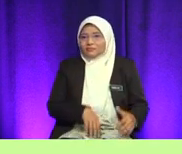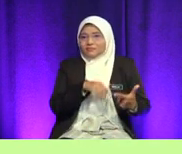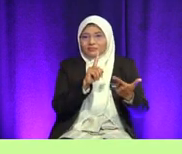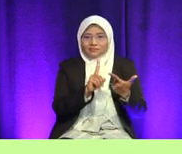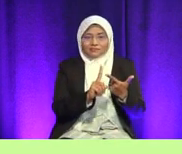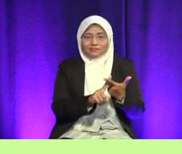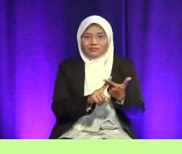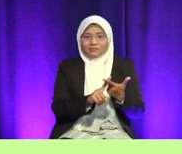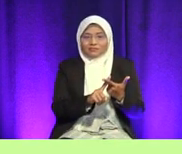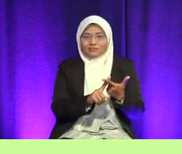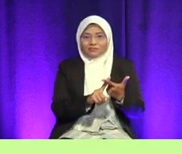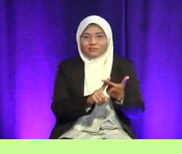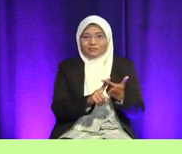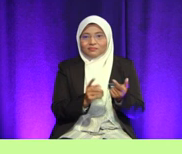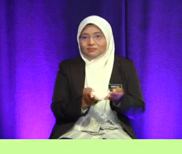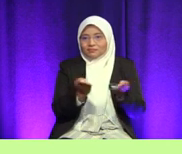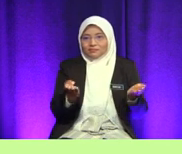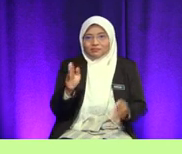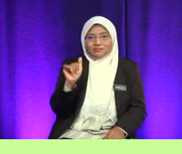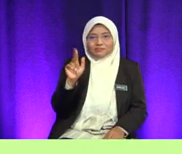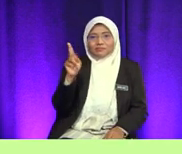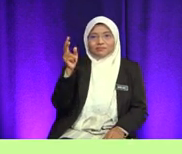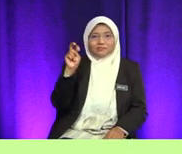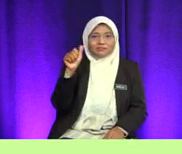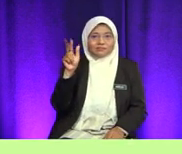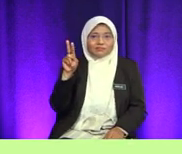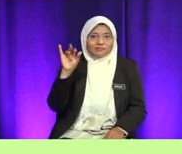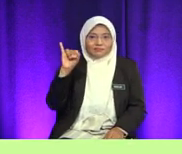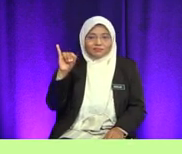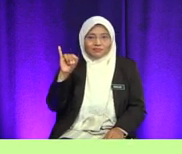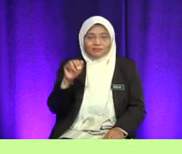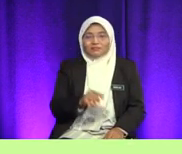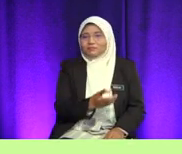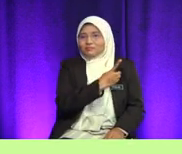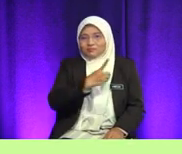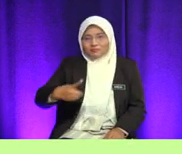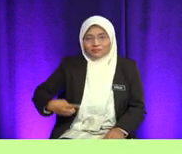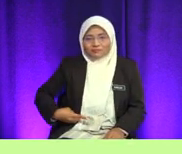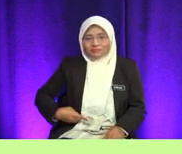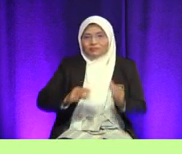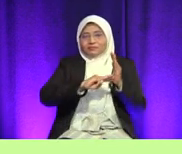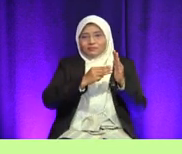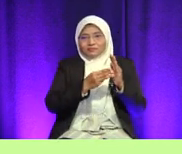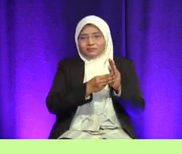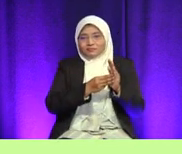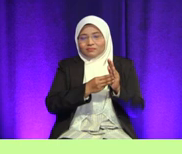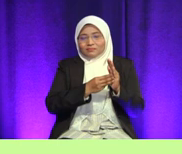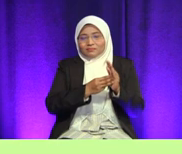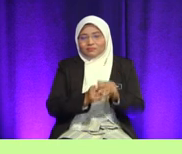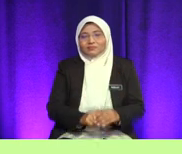sudut bahasa Yunani kedaulatan ialah supenus